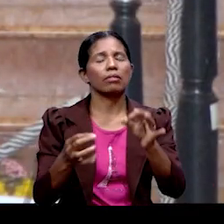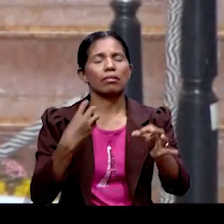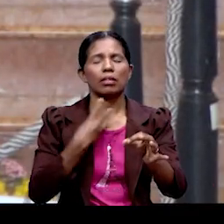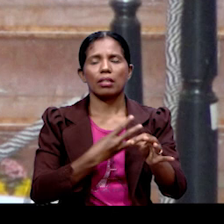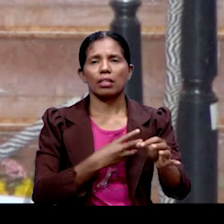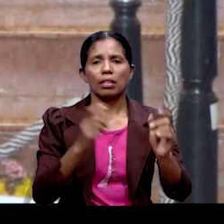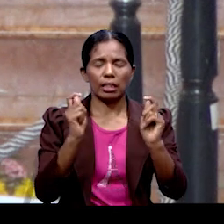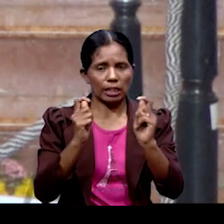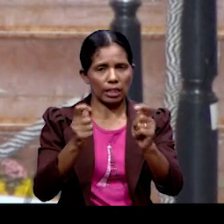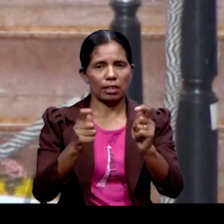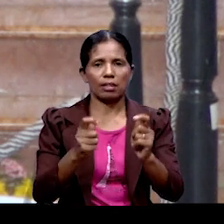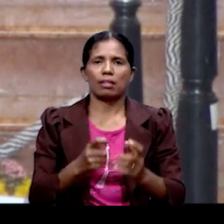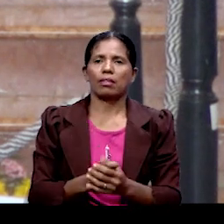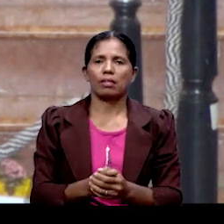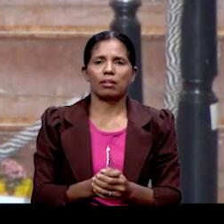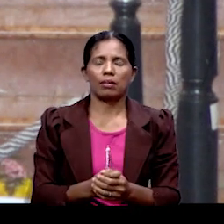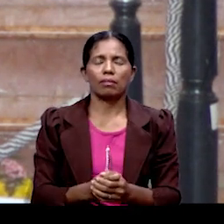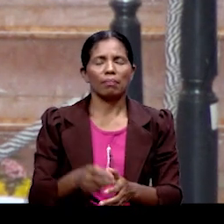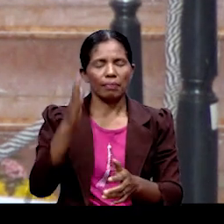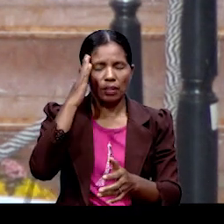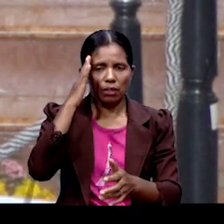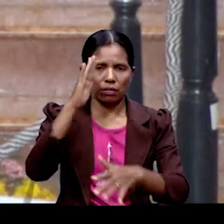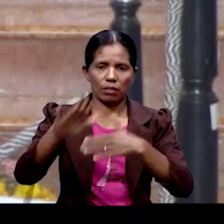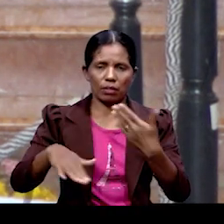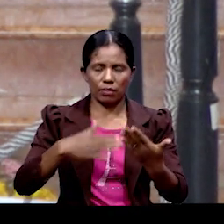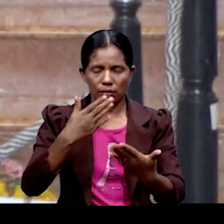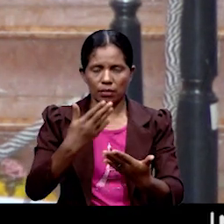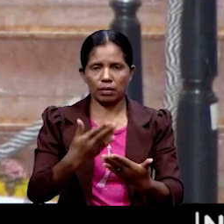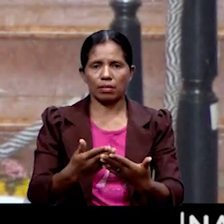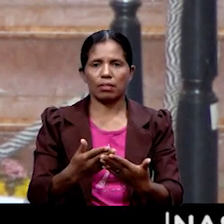tu kokomos. Hanoi konaba